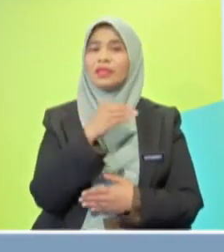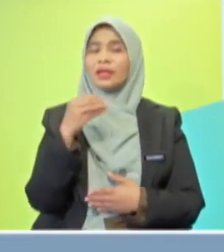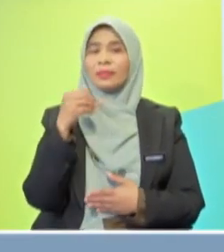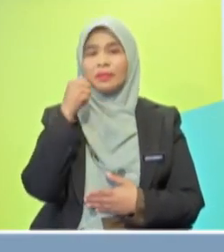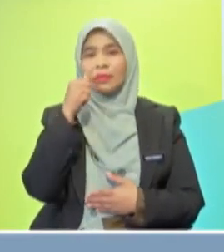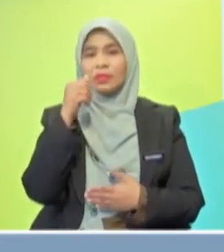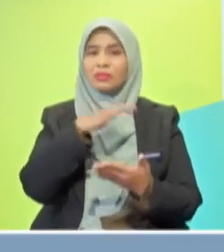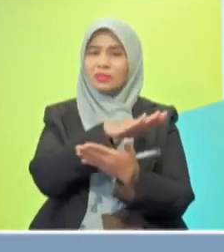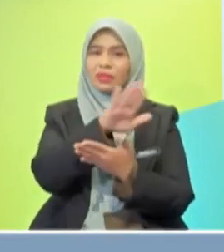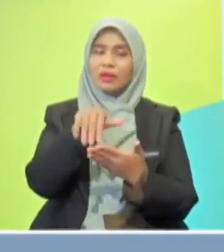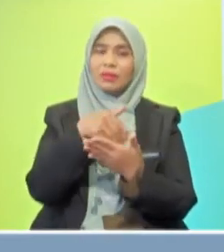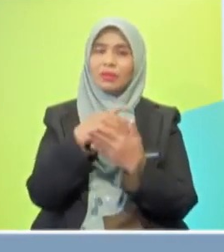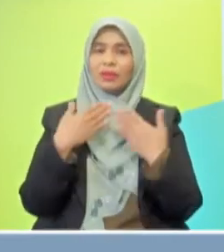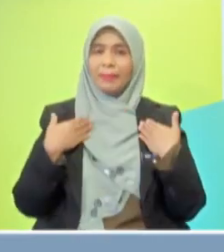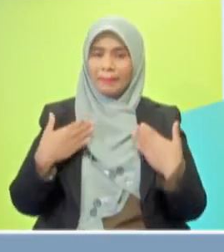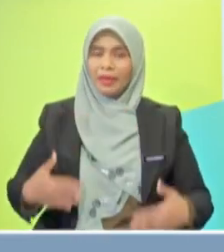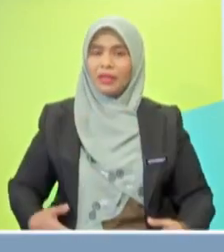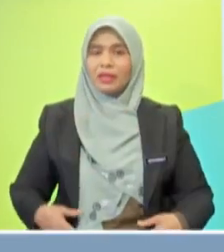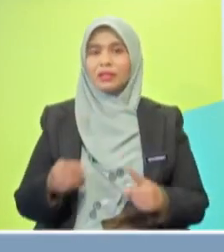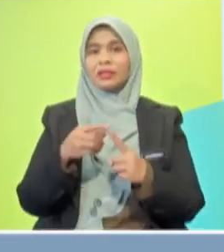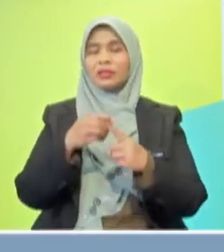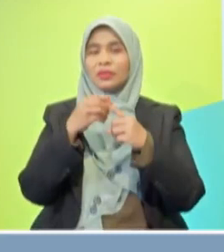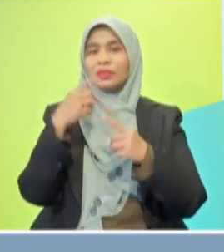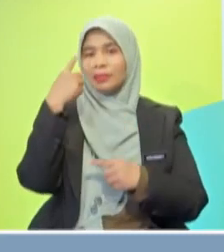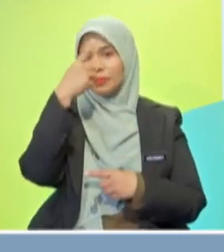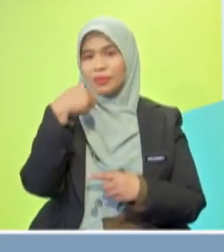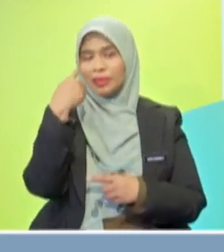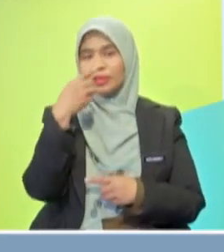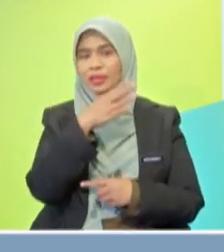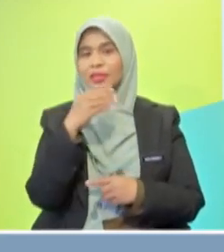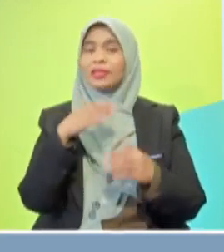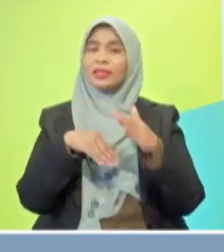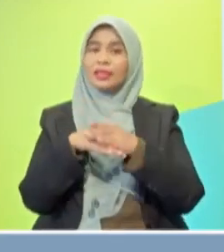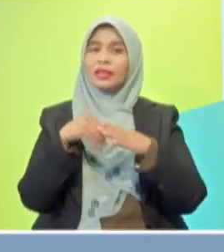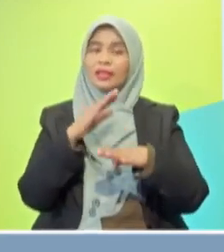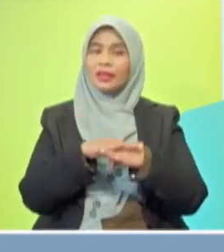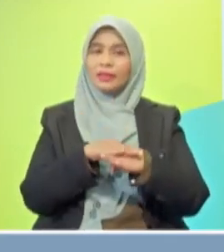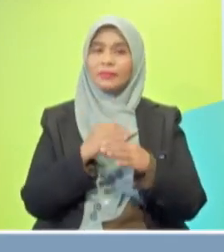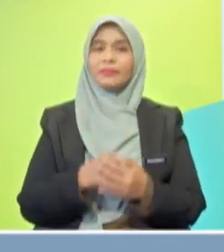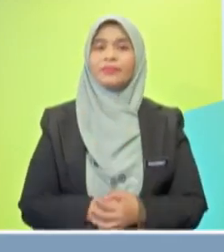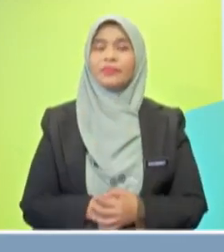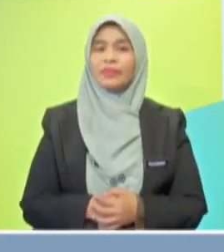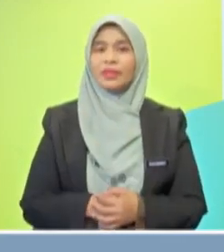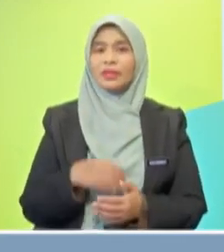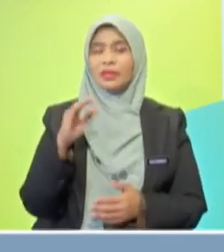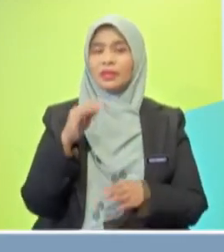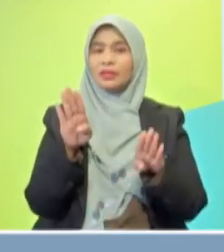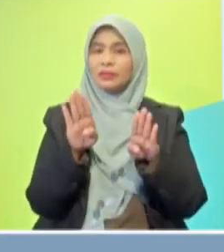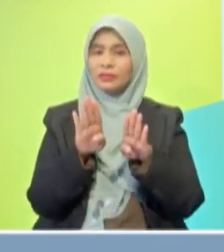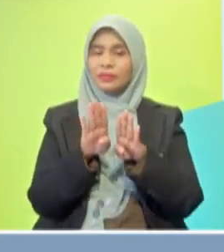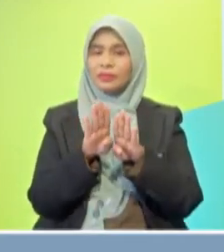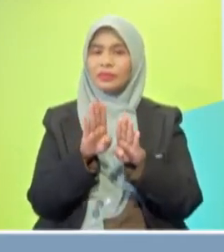tubuh badan kecuali muka dan tapak tangan. Ingat tu. Jadi yang menutup aurat itu adalah ciri-ciri